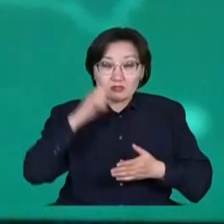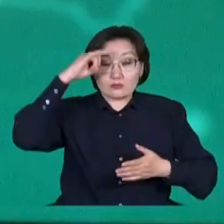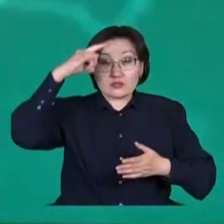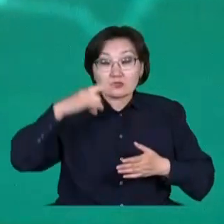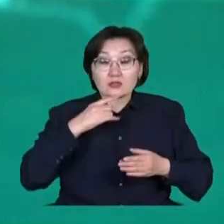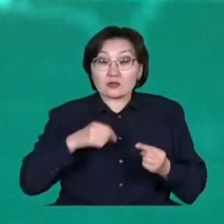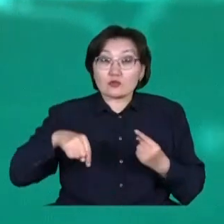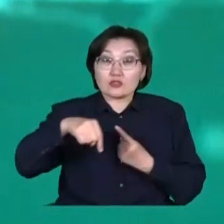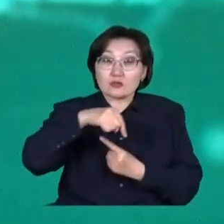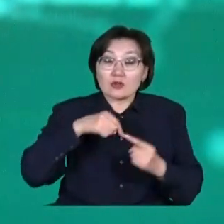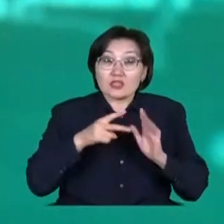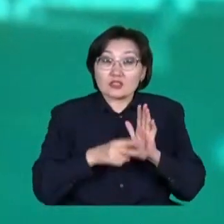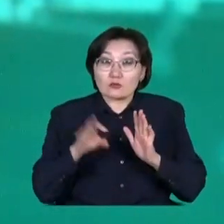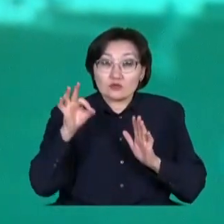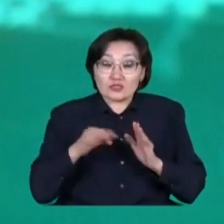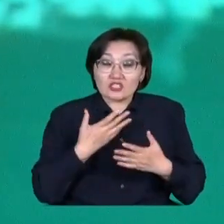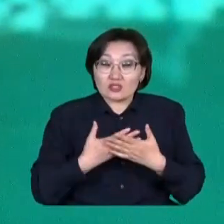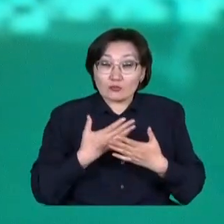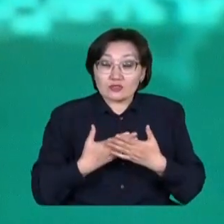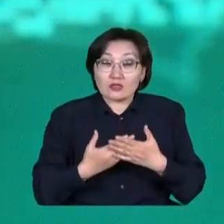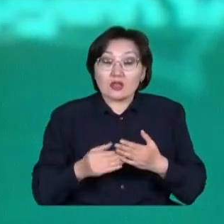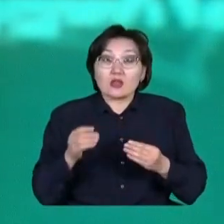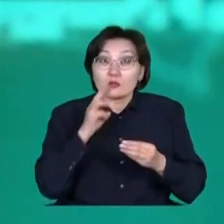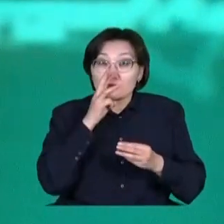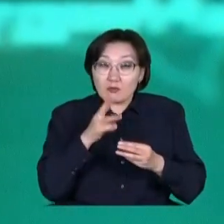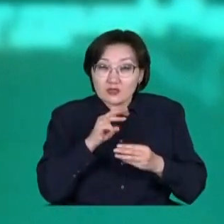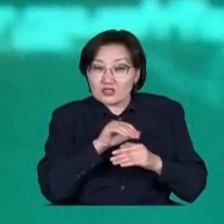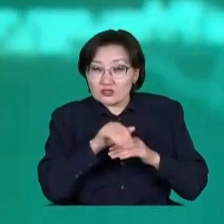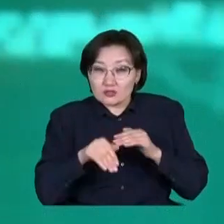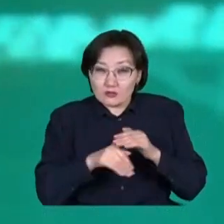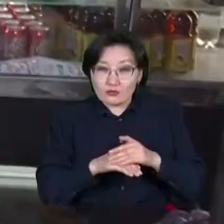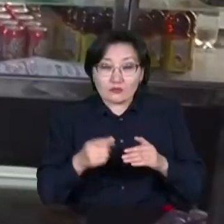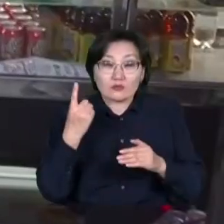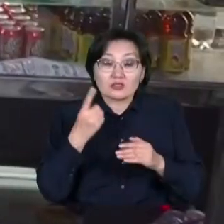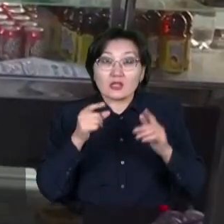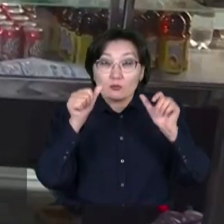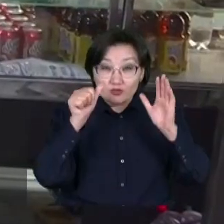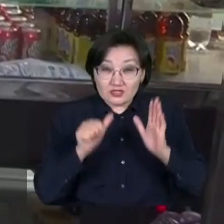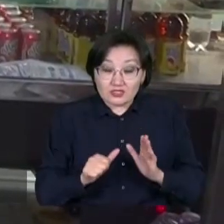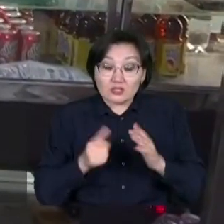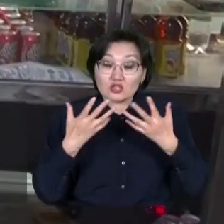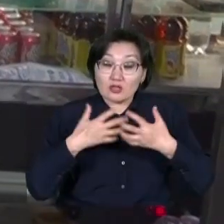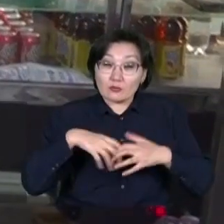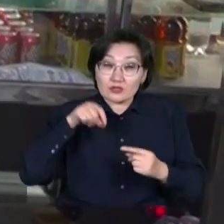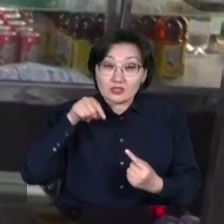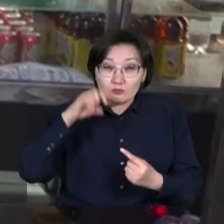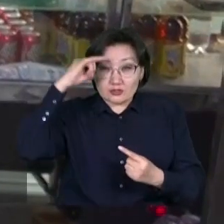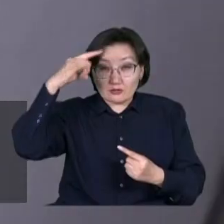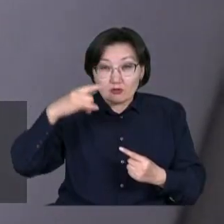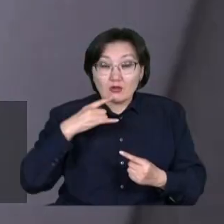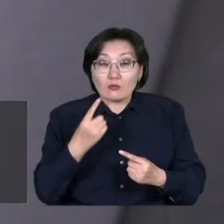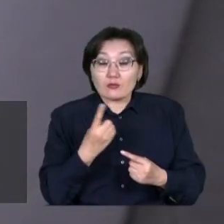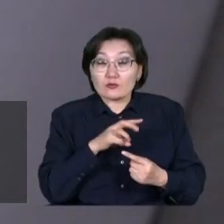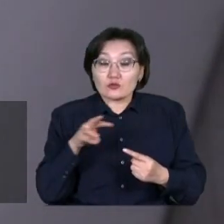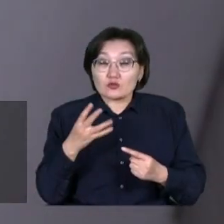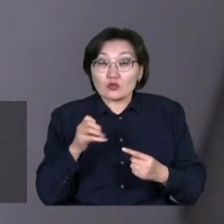Қазақстанда кәсіпкерлердің 70%-ға жуығы табысын жасырып отыр. Былтыр бірінші жарты жылдықтағы есеп бойынша елде 1